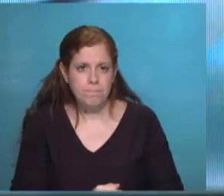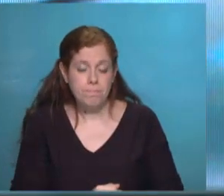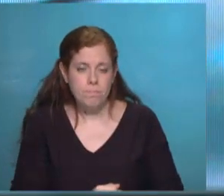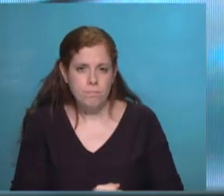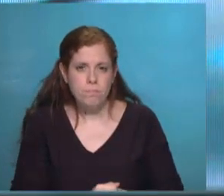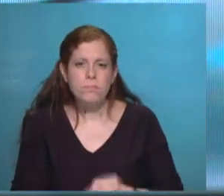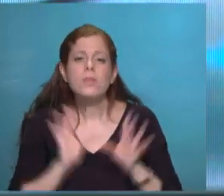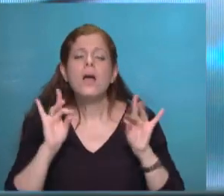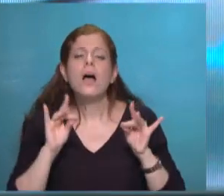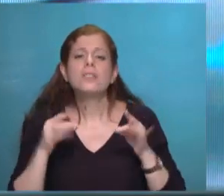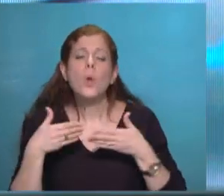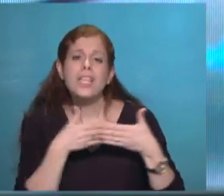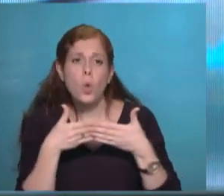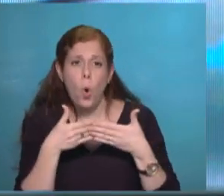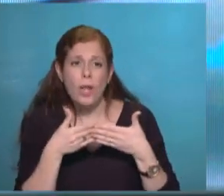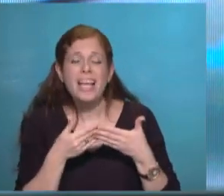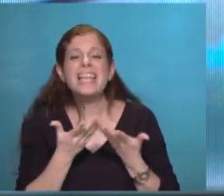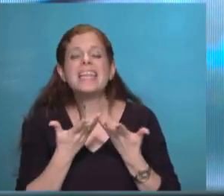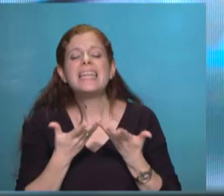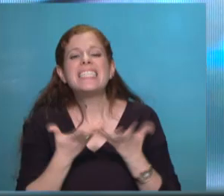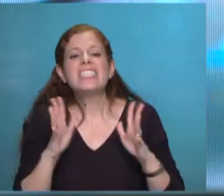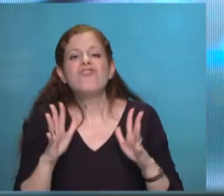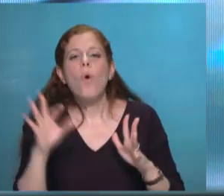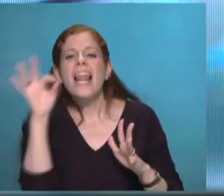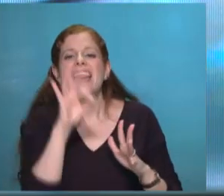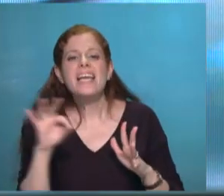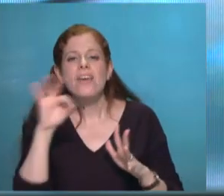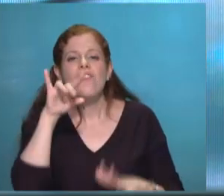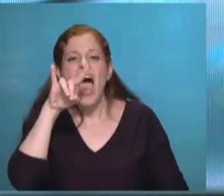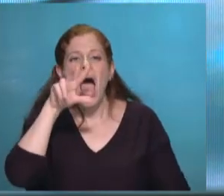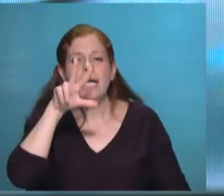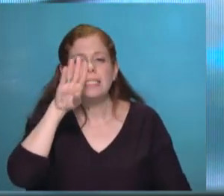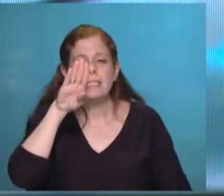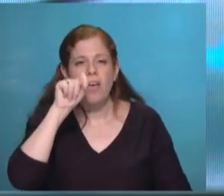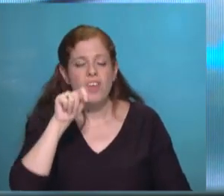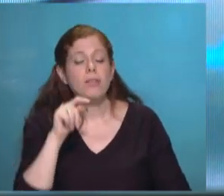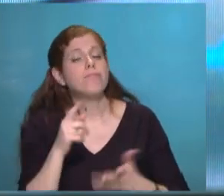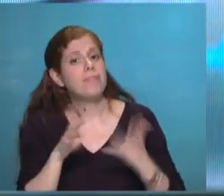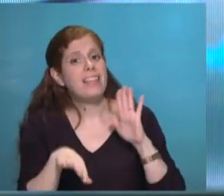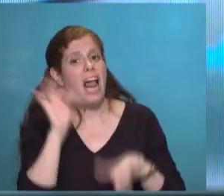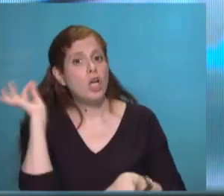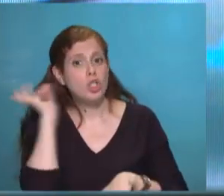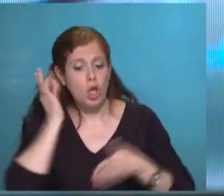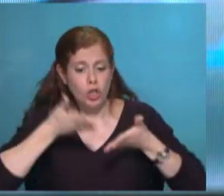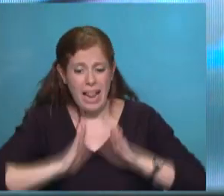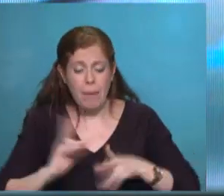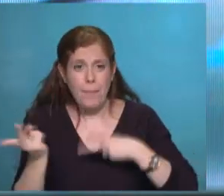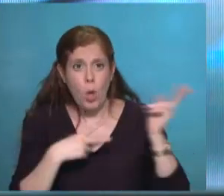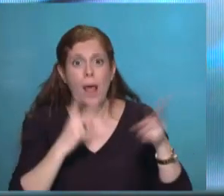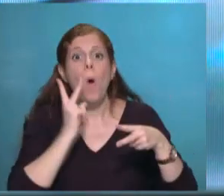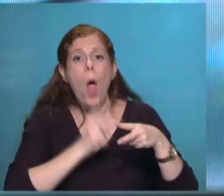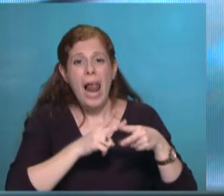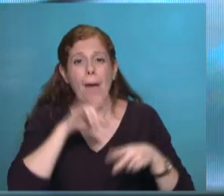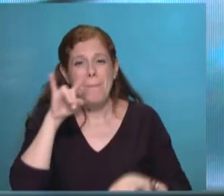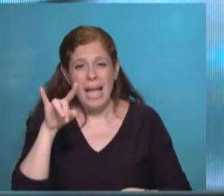עשרות תינוקות בתינוקיה נחשפו לנגיף החצבת, איך זה קרה? התגלה שאישה שילדה בבית החולים חולה בחצבת, קיים חשש